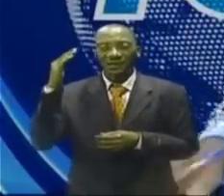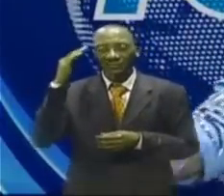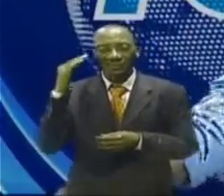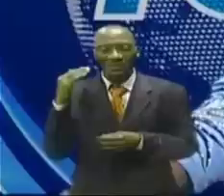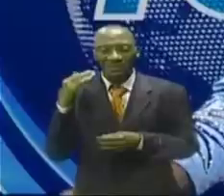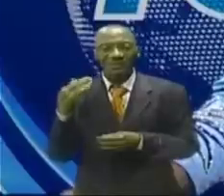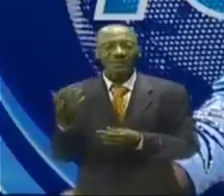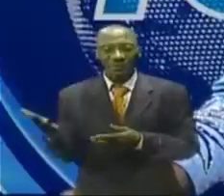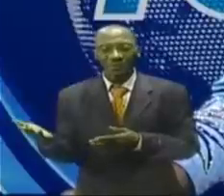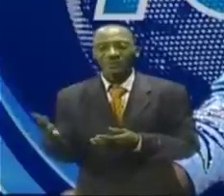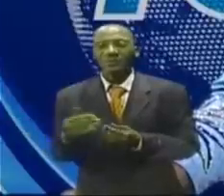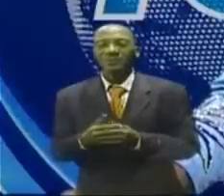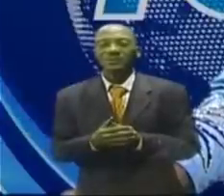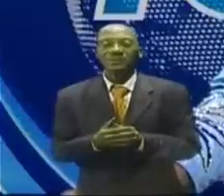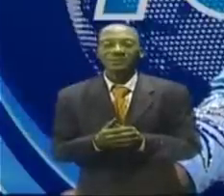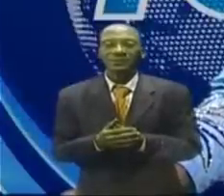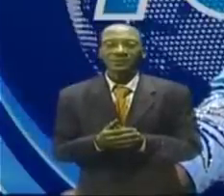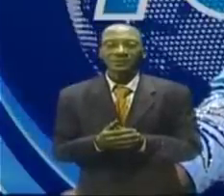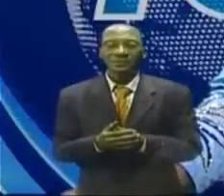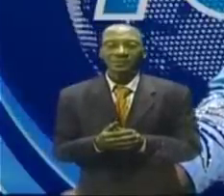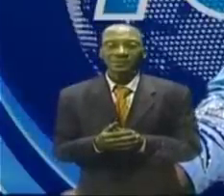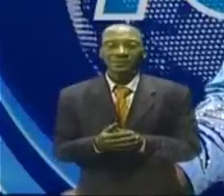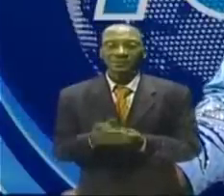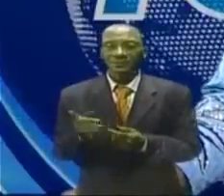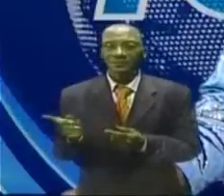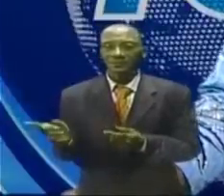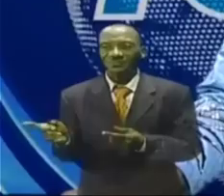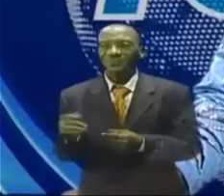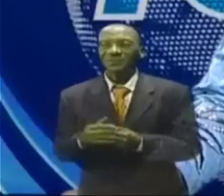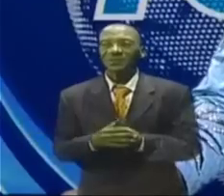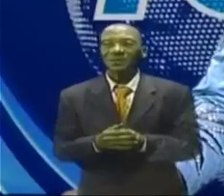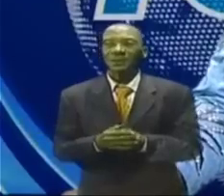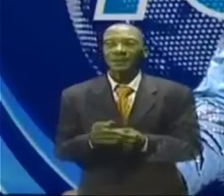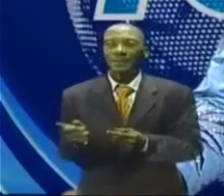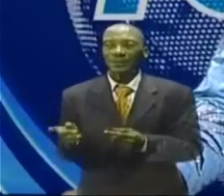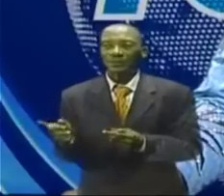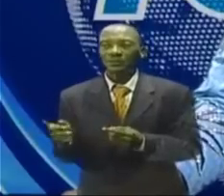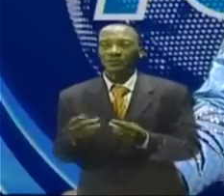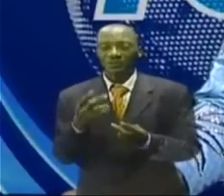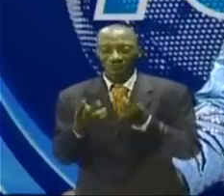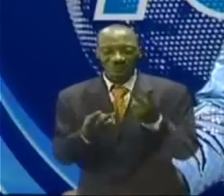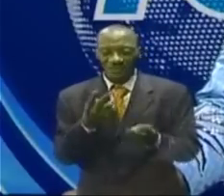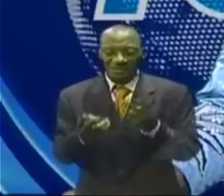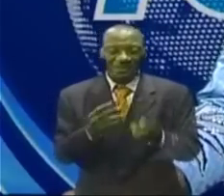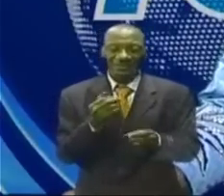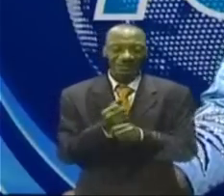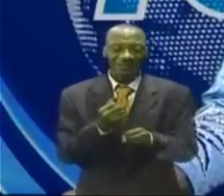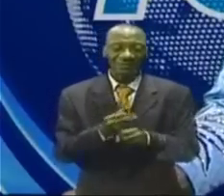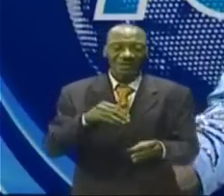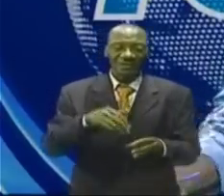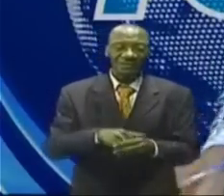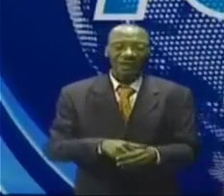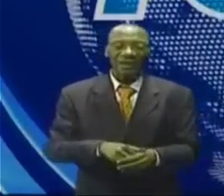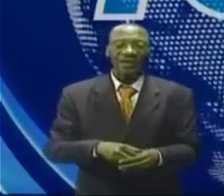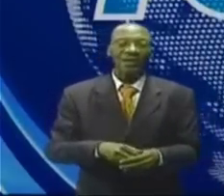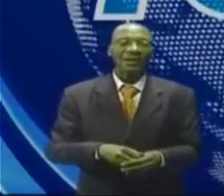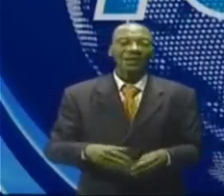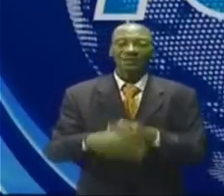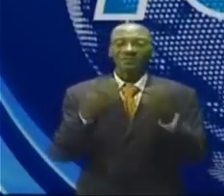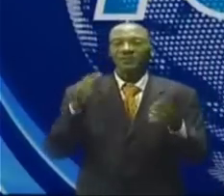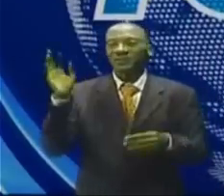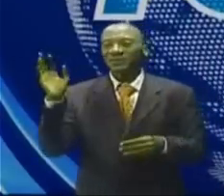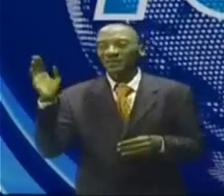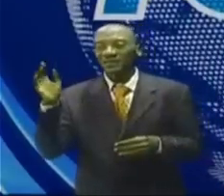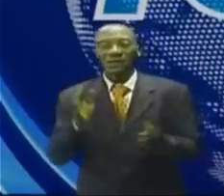routes de manière sûre et fiable. Alexis Guizaro était dans les communes de Lemba, Kintambo et Limete pour inspecter quelques travaux de la voirie.